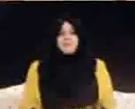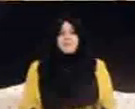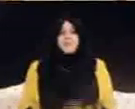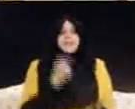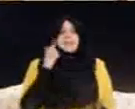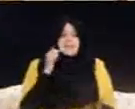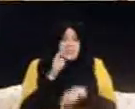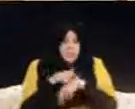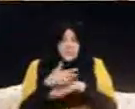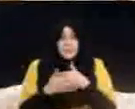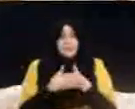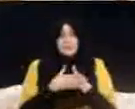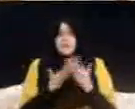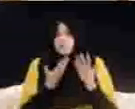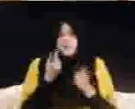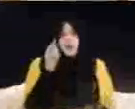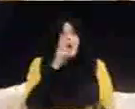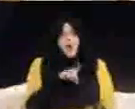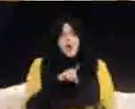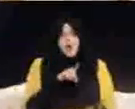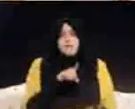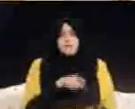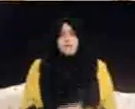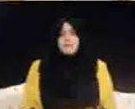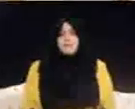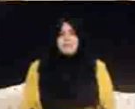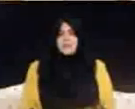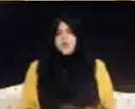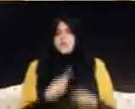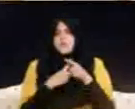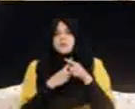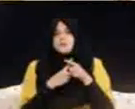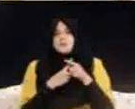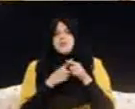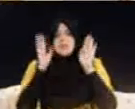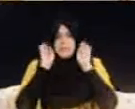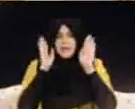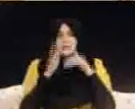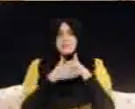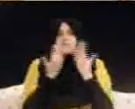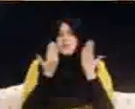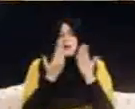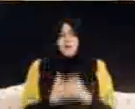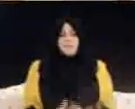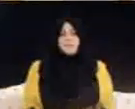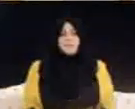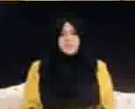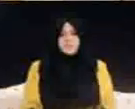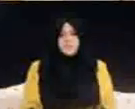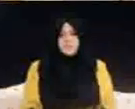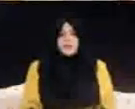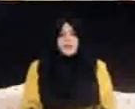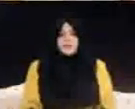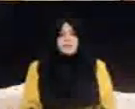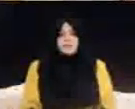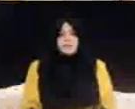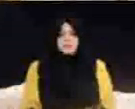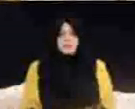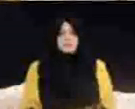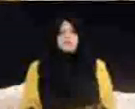ما تصلي الوتر، سبقي في الفجر والصبح. وحتى إذا كان ما يكفي حتى تصلي